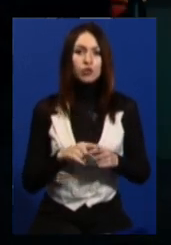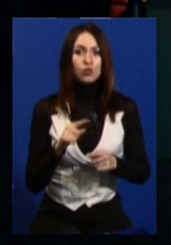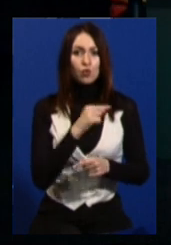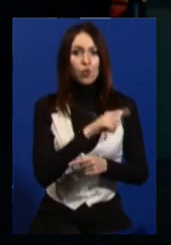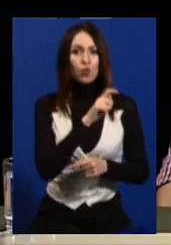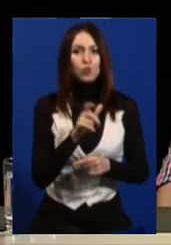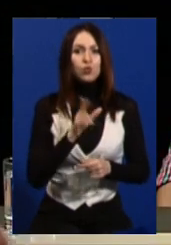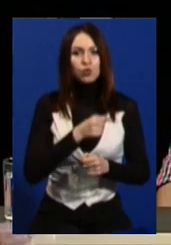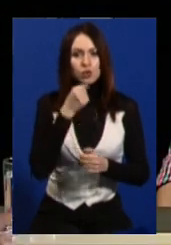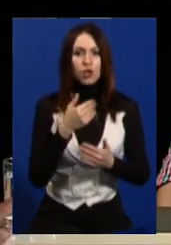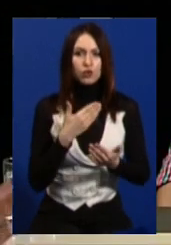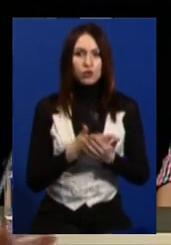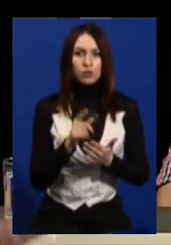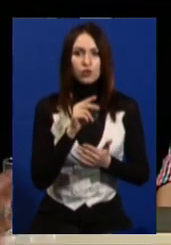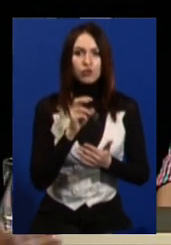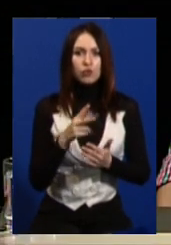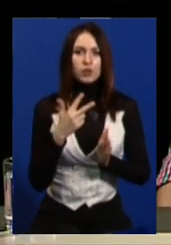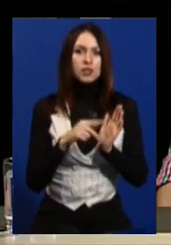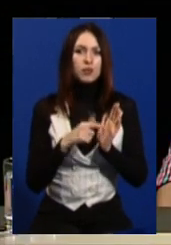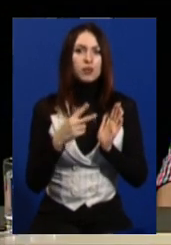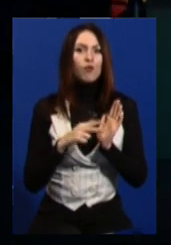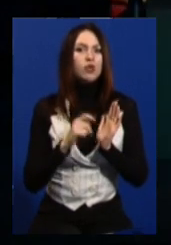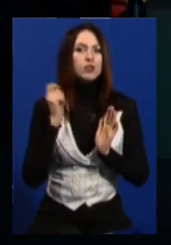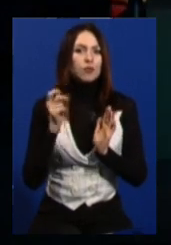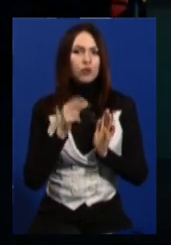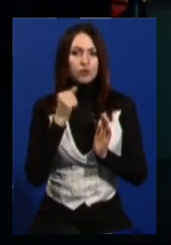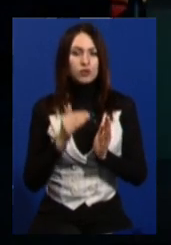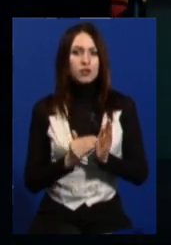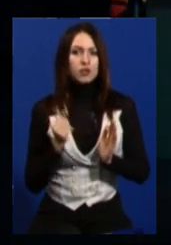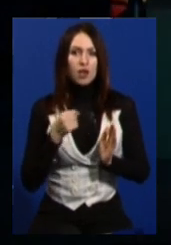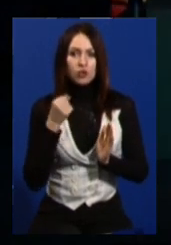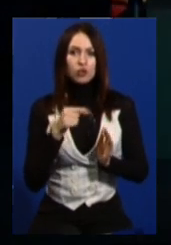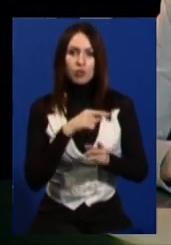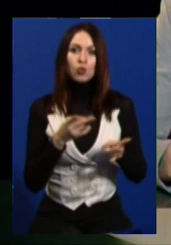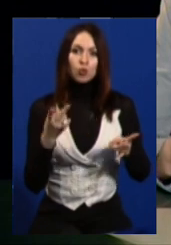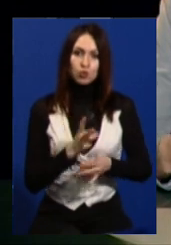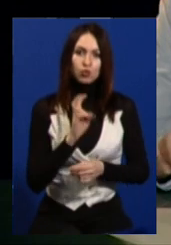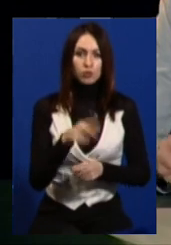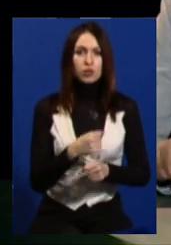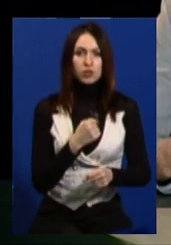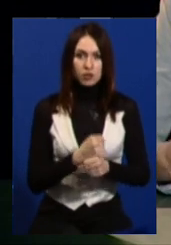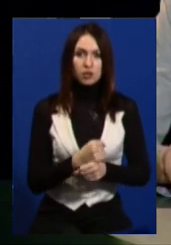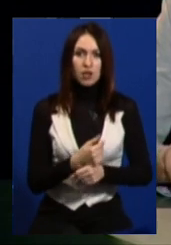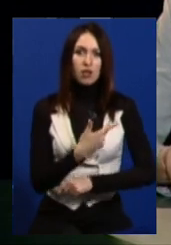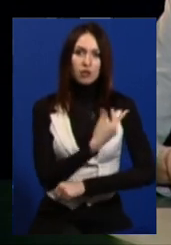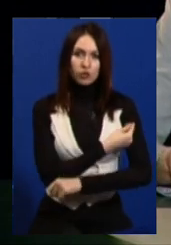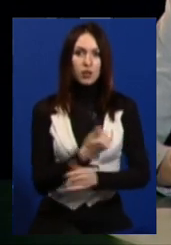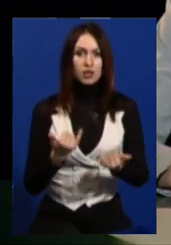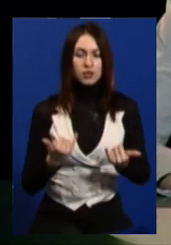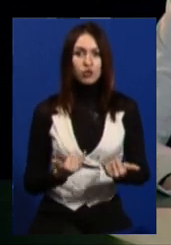які старші там за 37-38 років, їм варто зробити щеплення